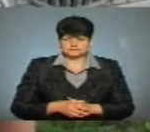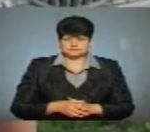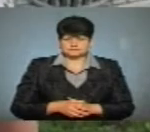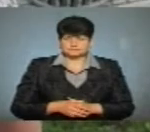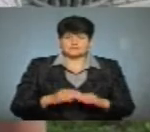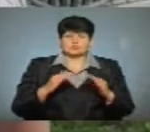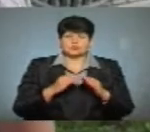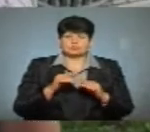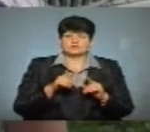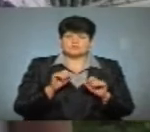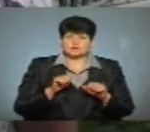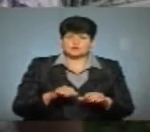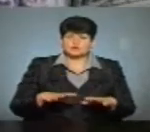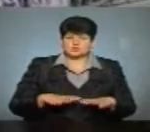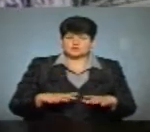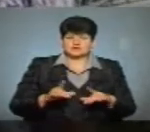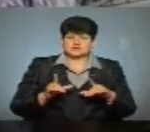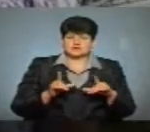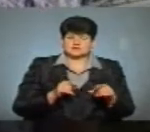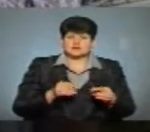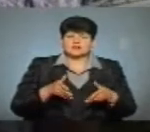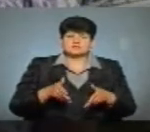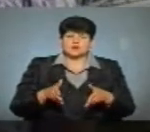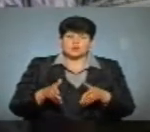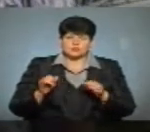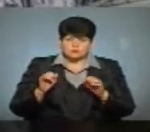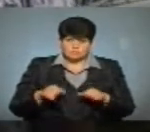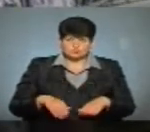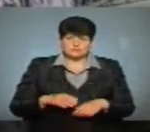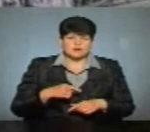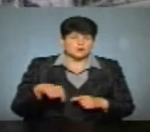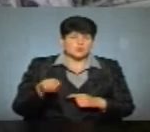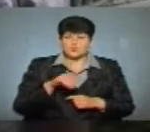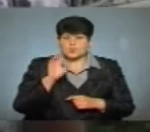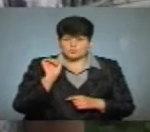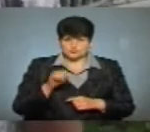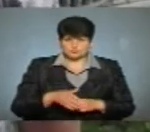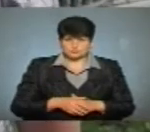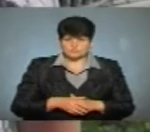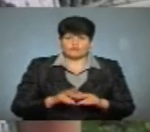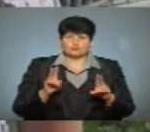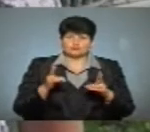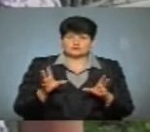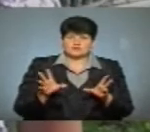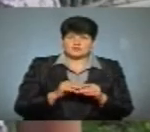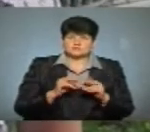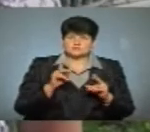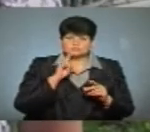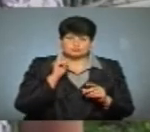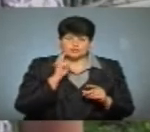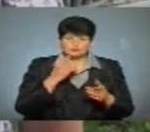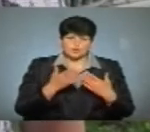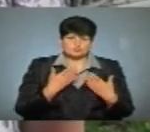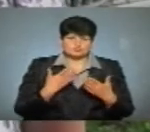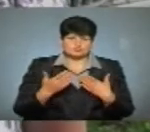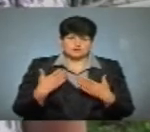Вдома вона може і конем їхати, і на городі вона може бути, вона кругом може бути. В клубі вона з молоддю теж, вона общається